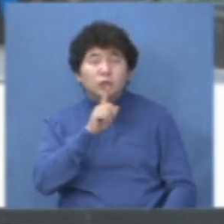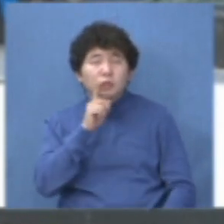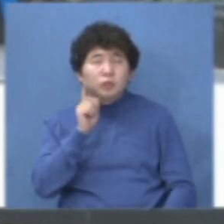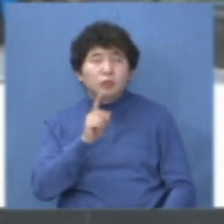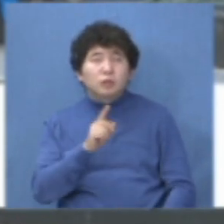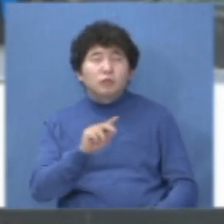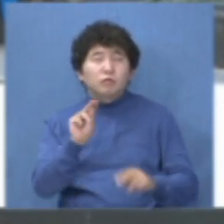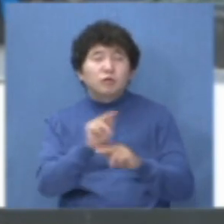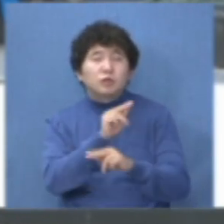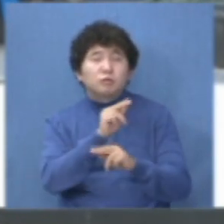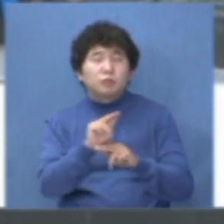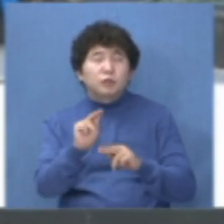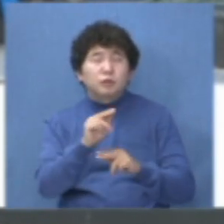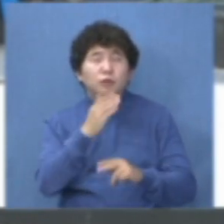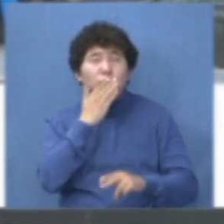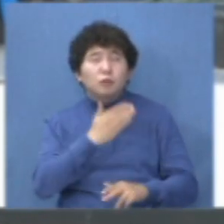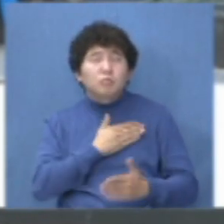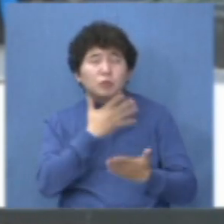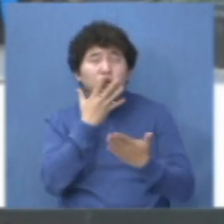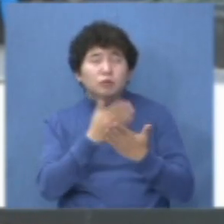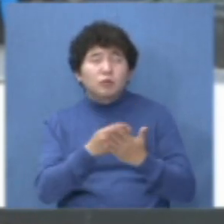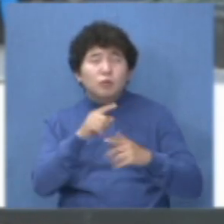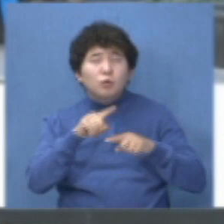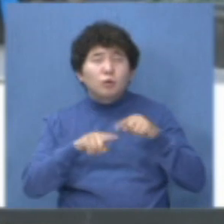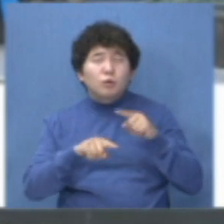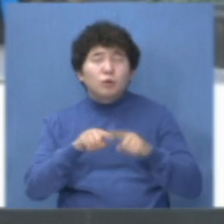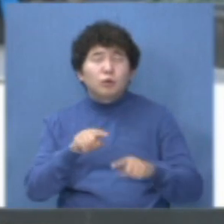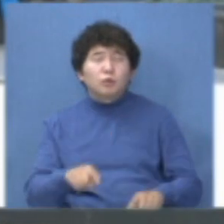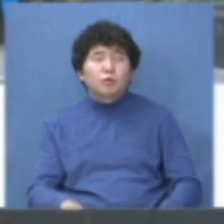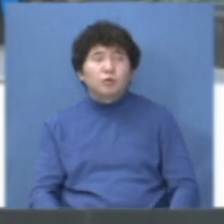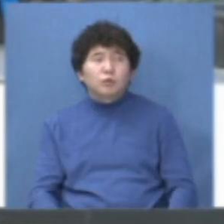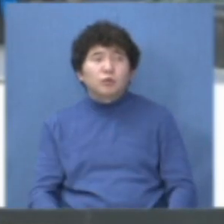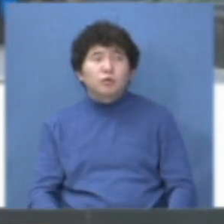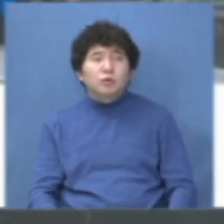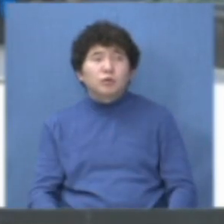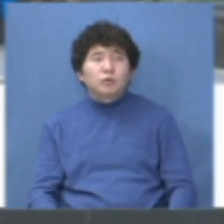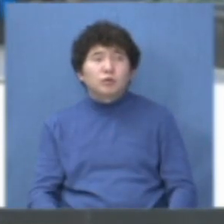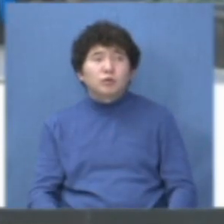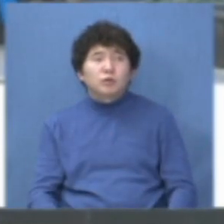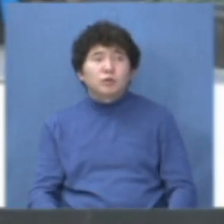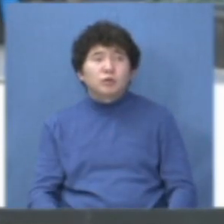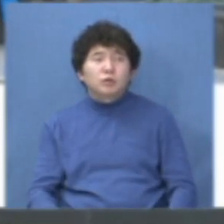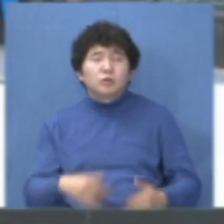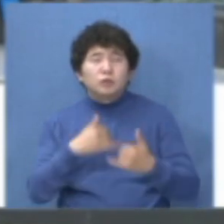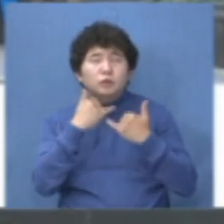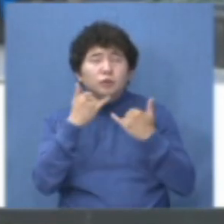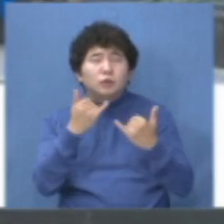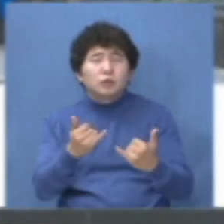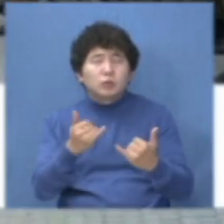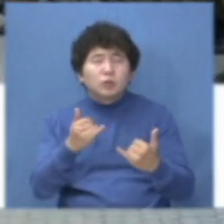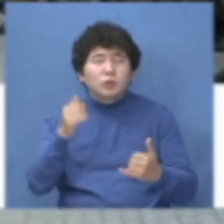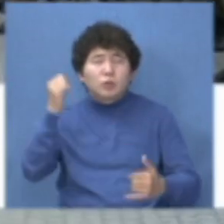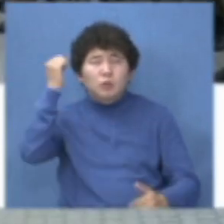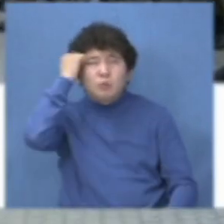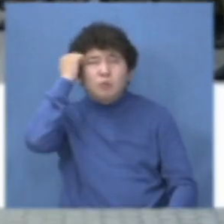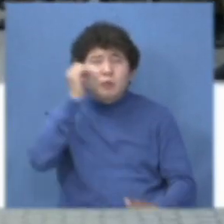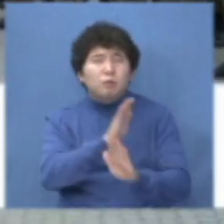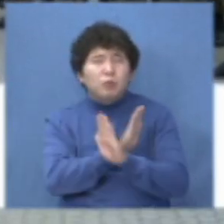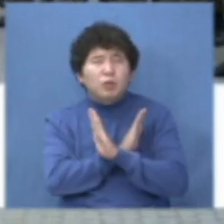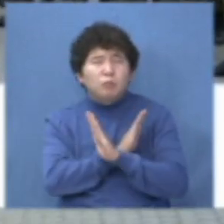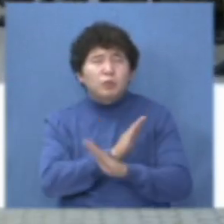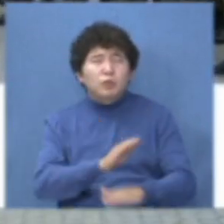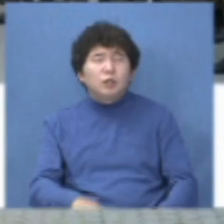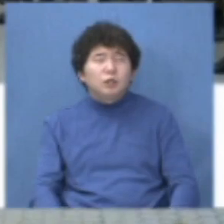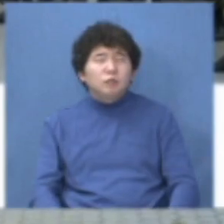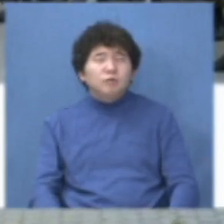отансүйгіштікке тәрбиелейміз. Ерлікпен қаза тапқандардың есімдерін мәңгі жадымызда сақтау, құрметтеу біздің парызымыз. Тәжік-ауған